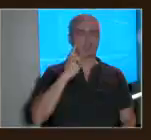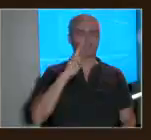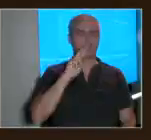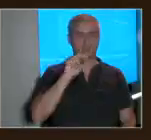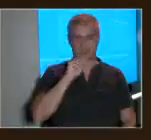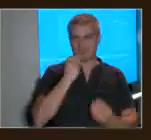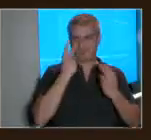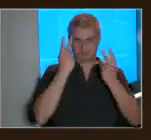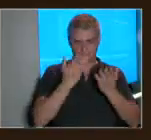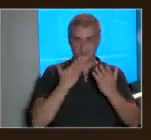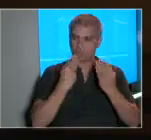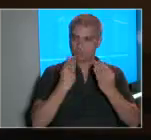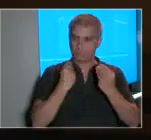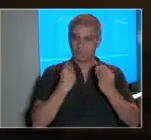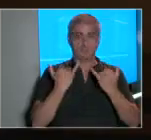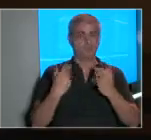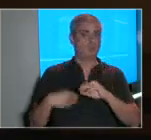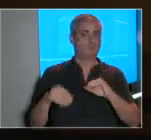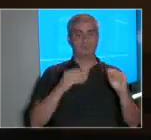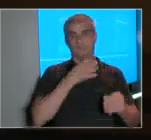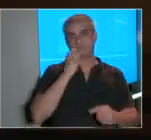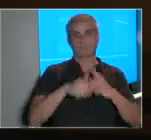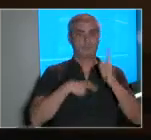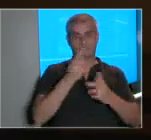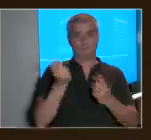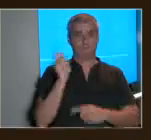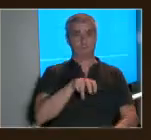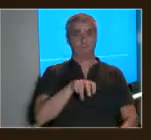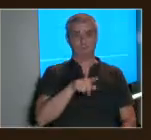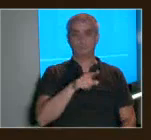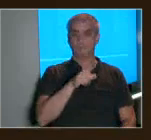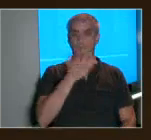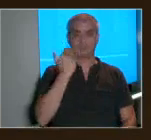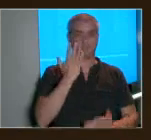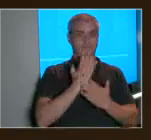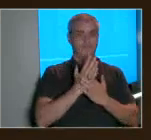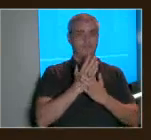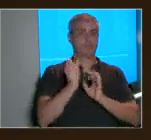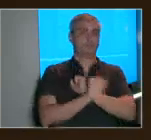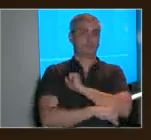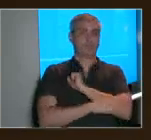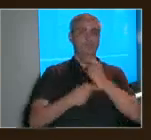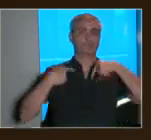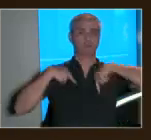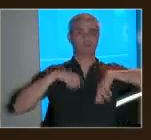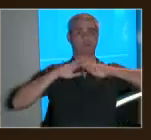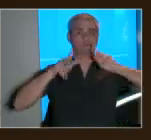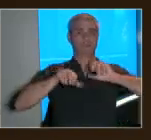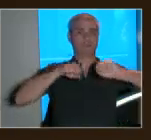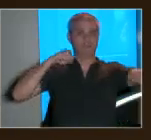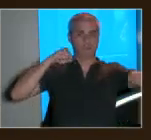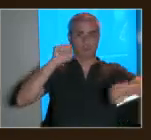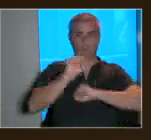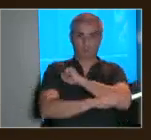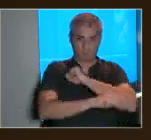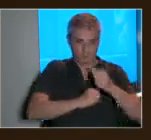הדברים החשובים האלה. תודה רבה. ועכשיו, המרצה הבא שיעלה לבמה, כיהן כבר כסטודנט, כיושב ראש מועצת הסתדרות